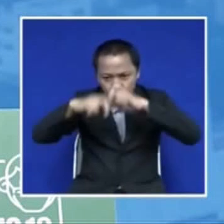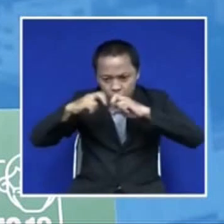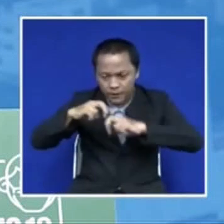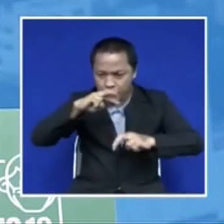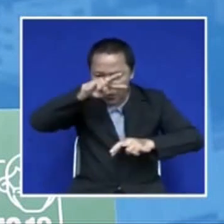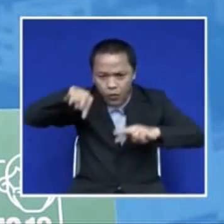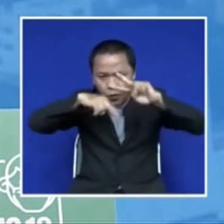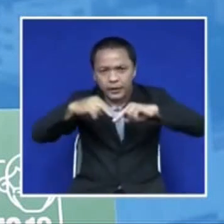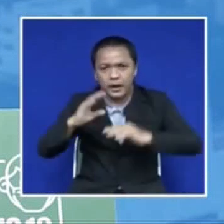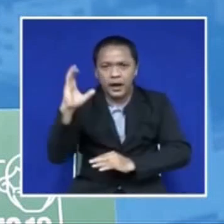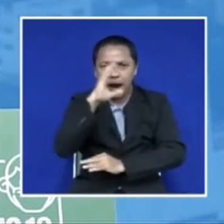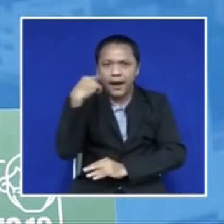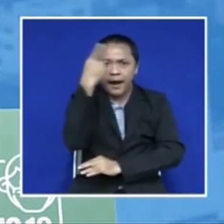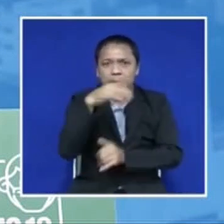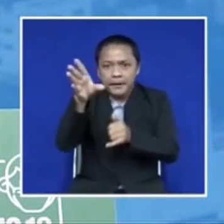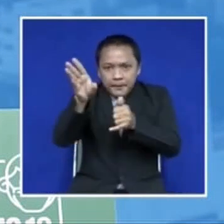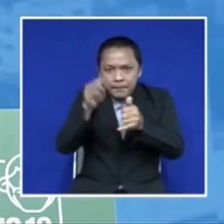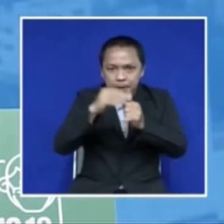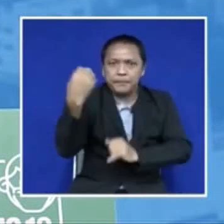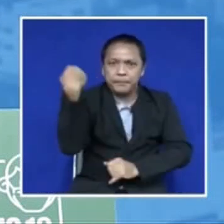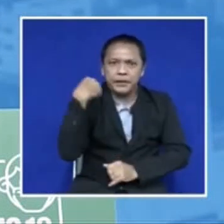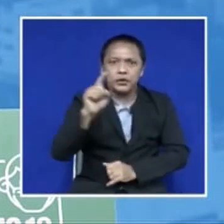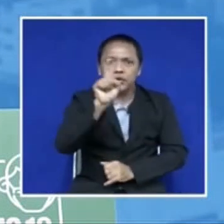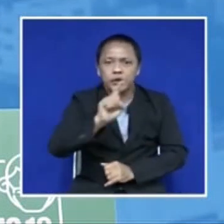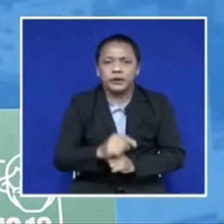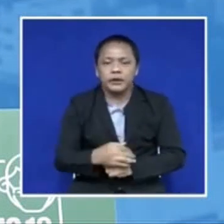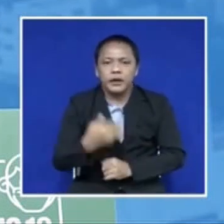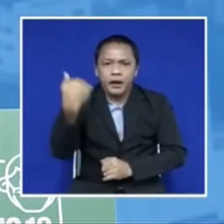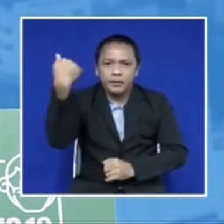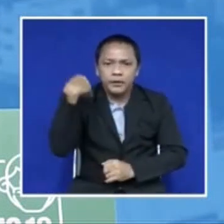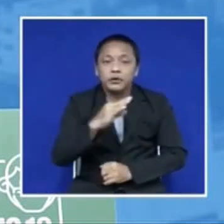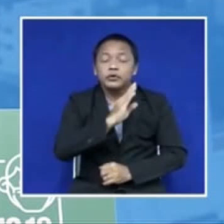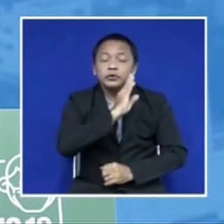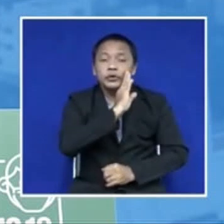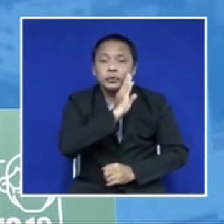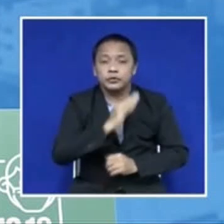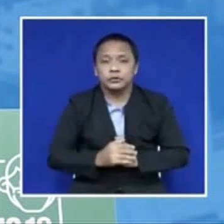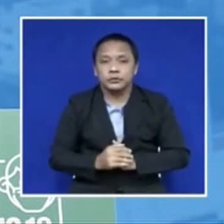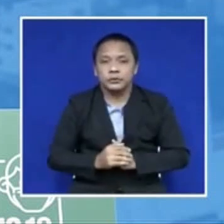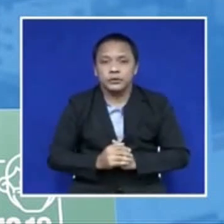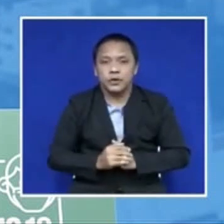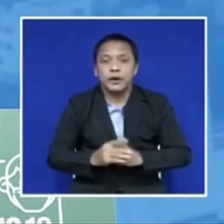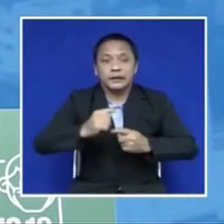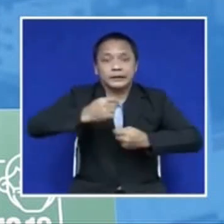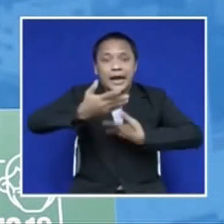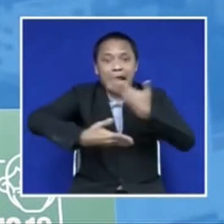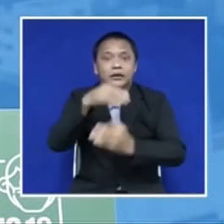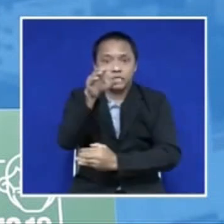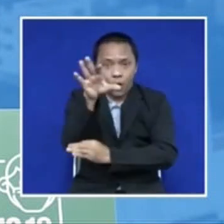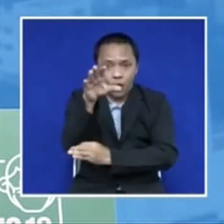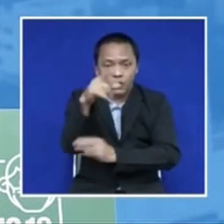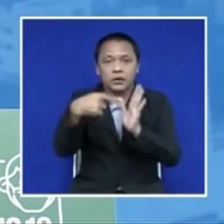หากไปตรวจในพื้นที่เสี่ยงต่ำเปอร์เซ็นต์ก็จะลดลงมาแผนดำเนินการตรวจทางเชื้อจะเพิ่มขึ้น 3-4หมื่นราย